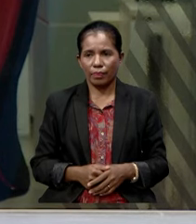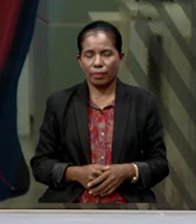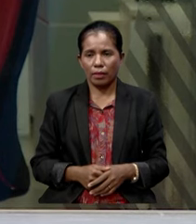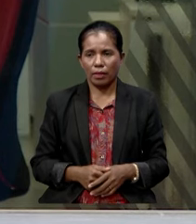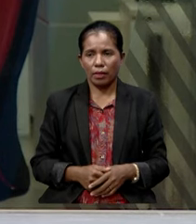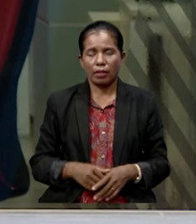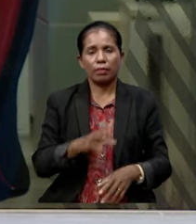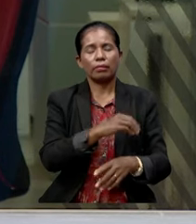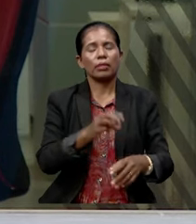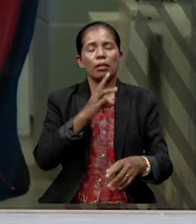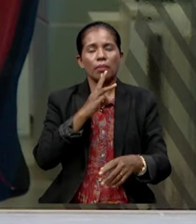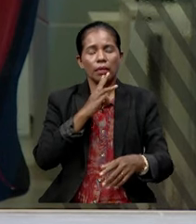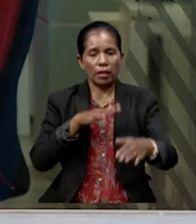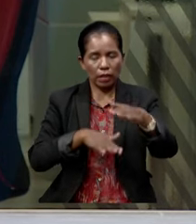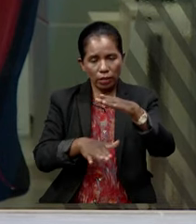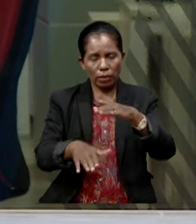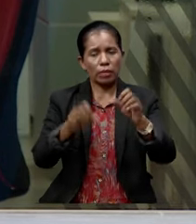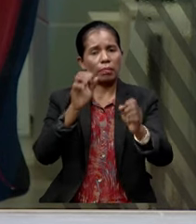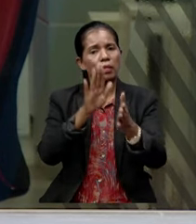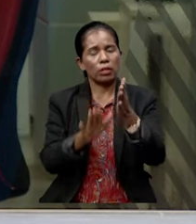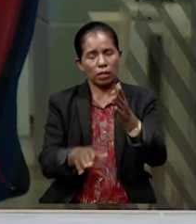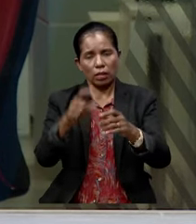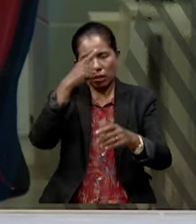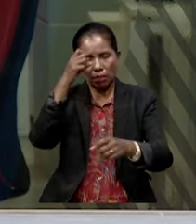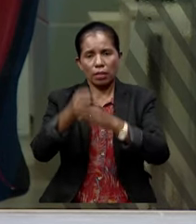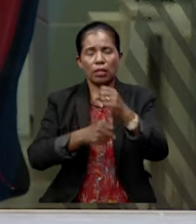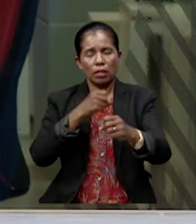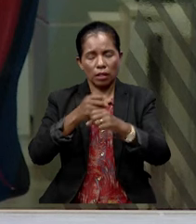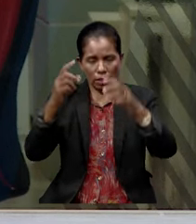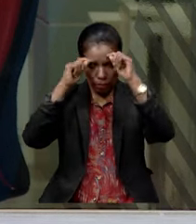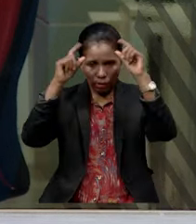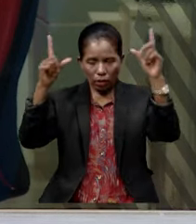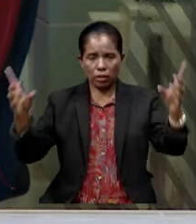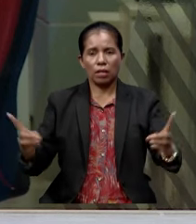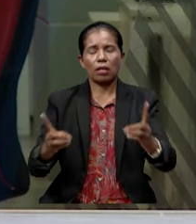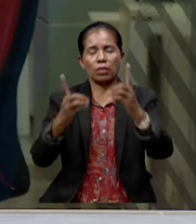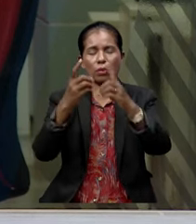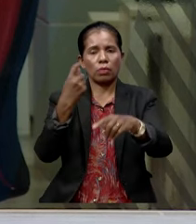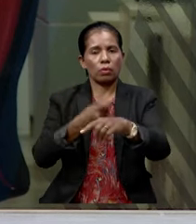posibilidades seguimento bei harai oko sai menos, tamba tinang ne Timor Leste a soru bai lorong naruk.